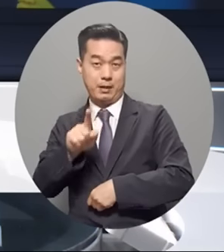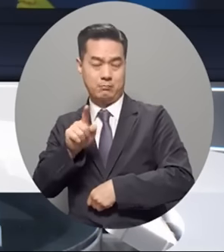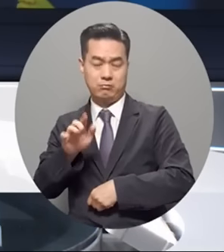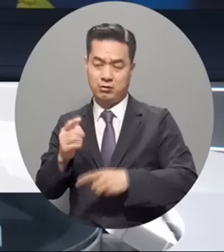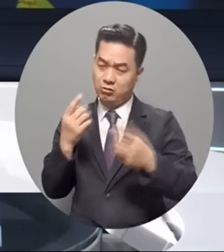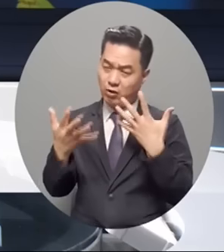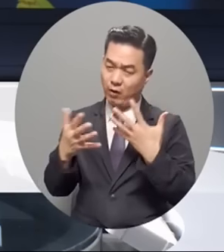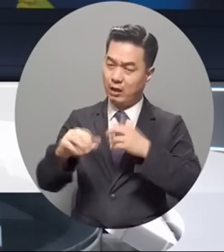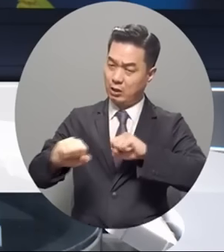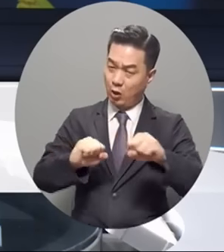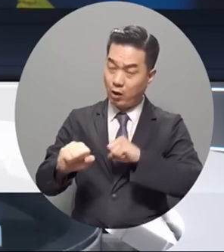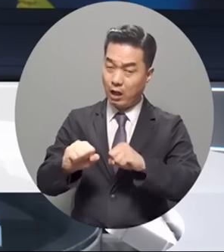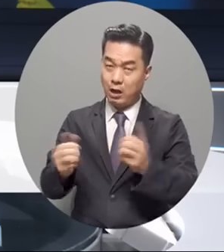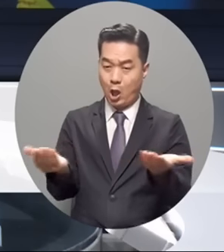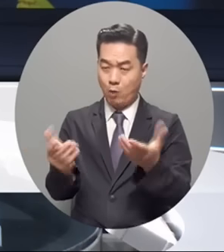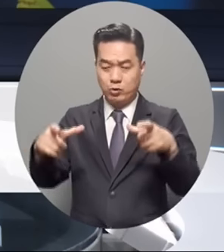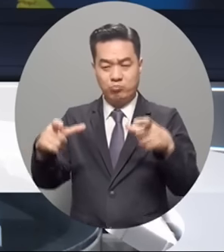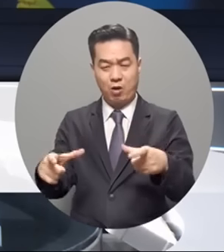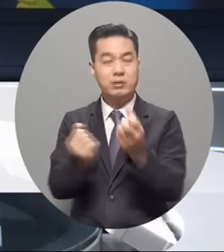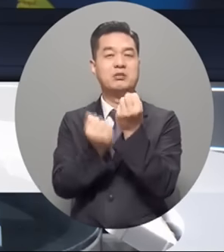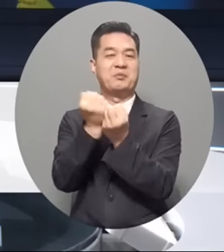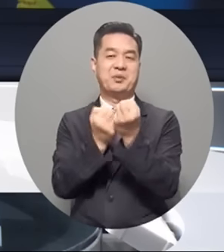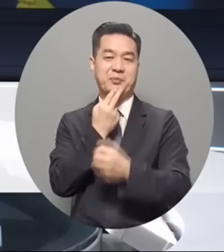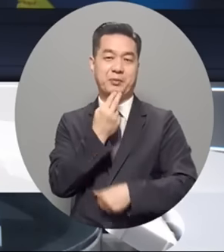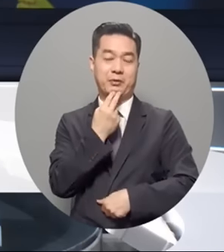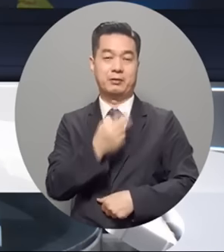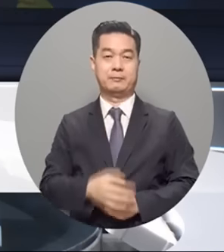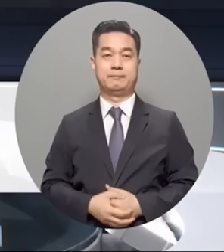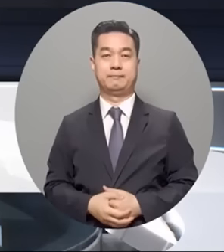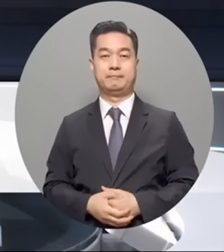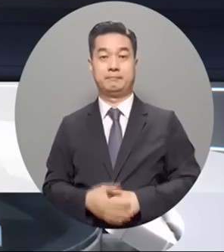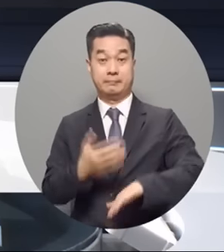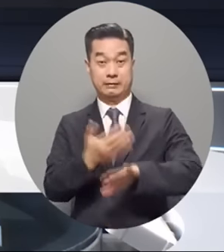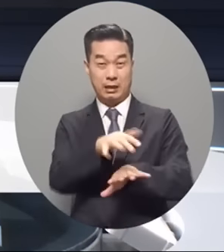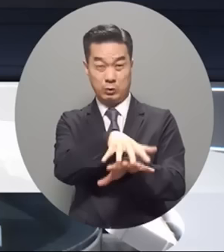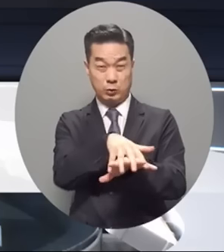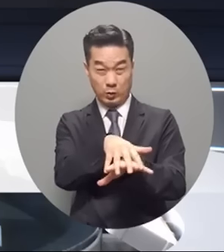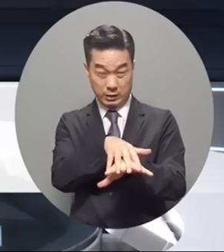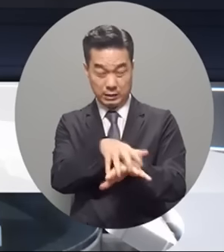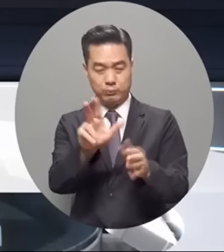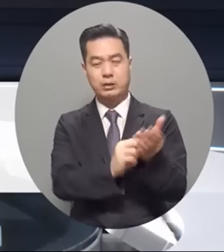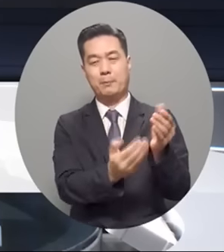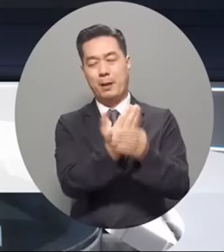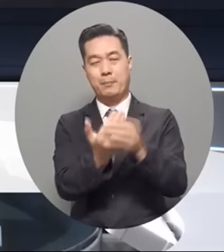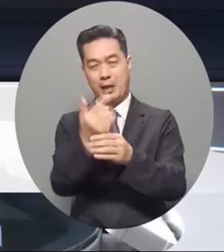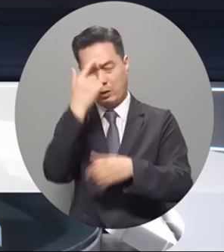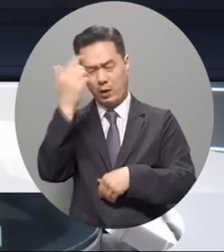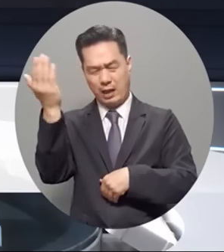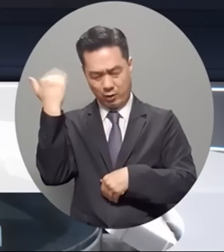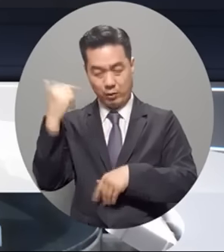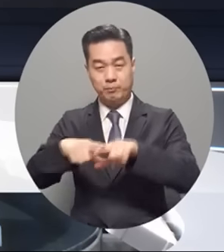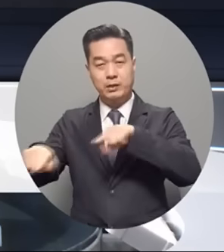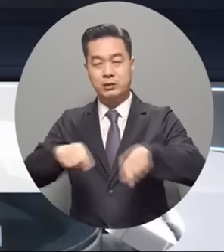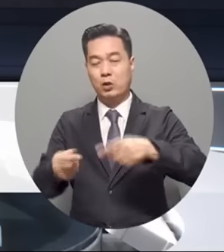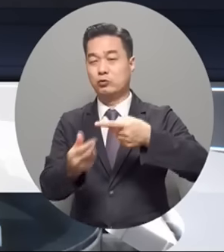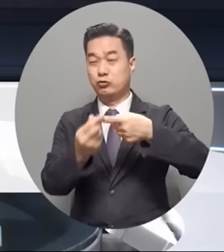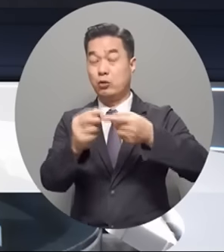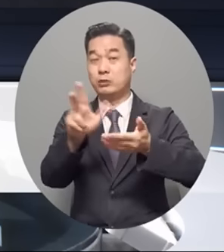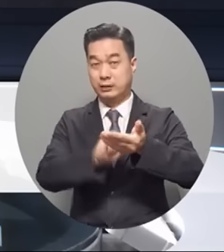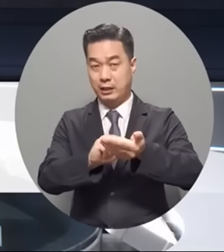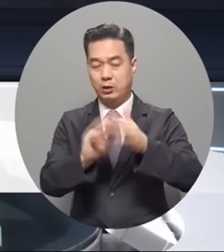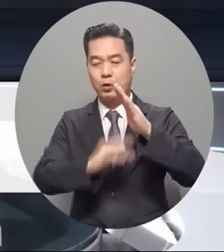역할과 업무 범위는 설명하지 않았습니다. 다른 조직으로 흩어진 과거 민정의 기능, 특히 공직자